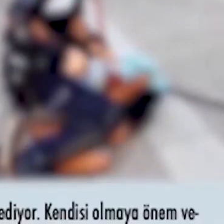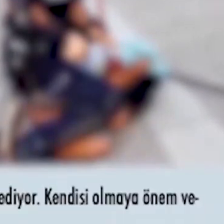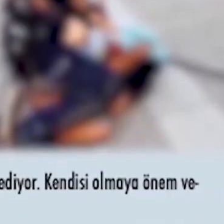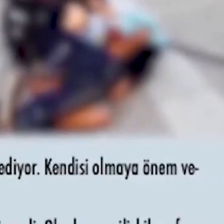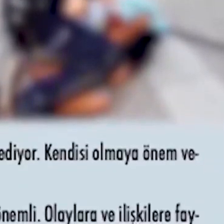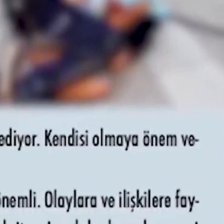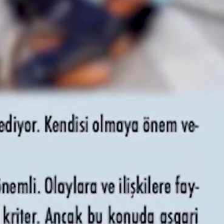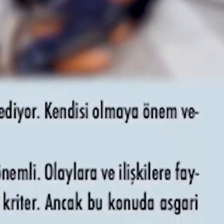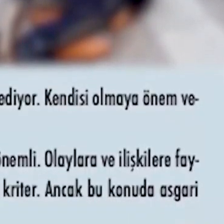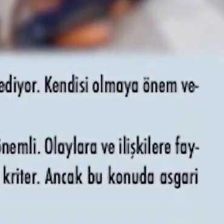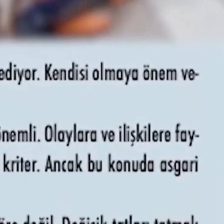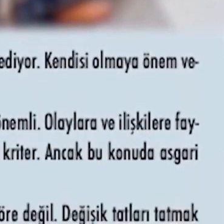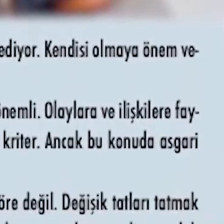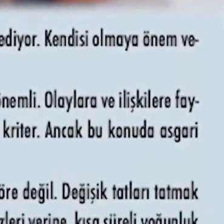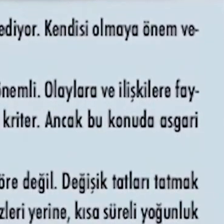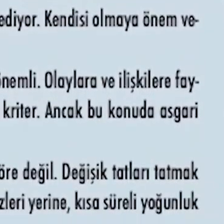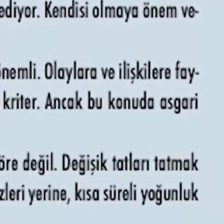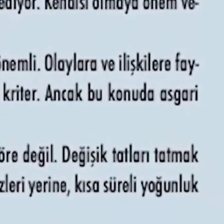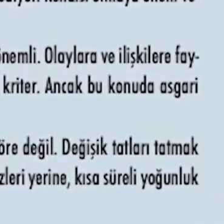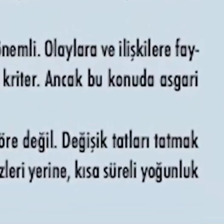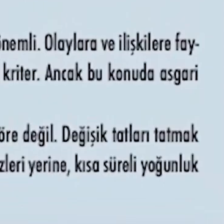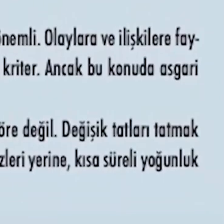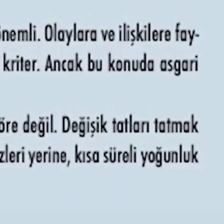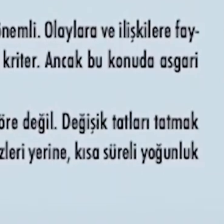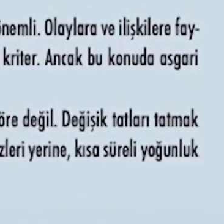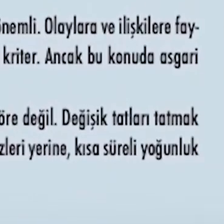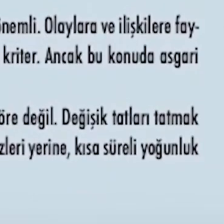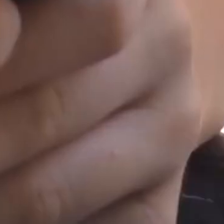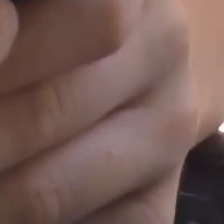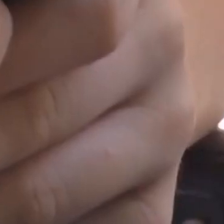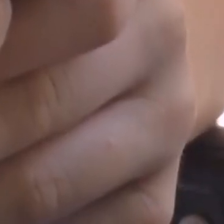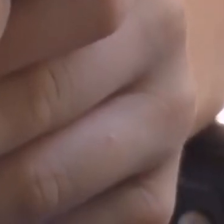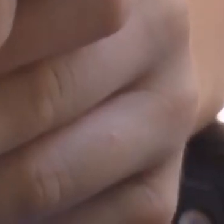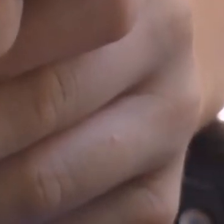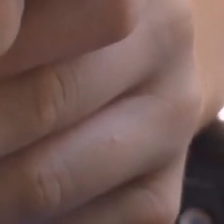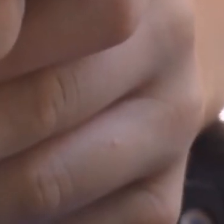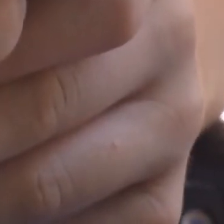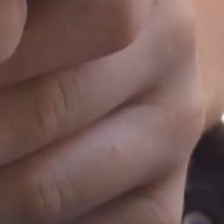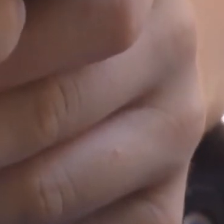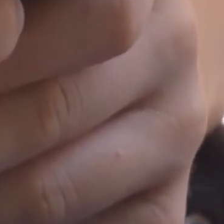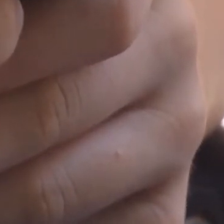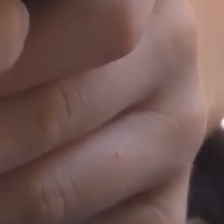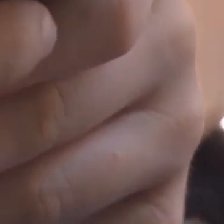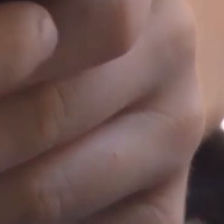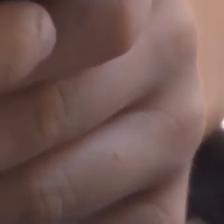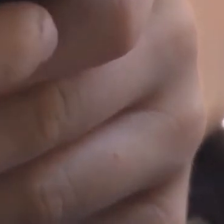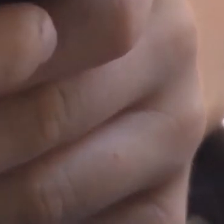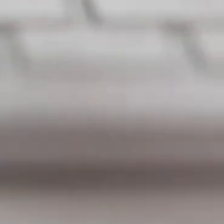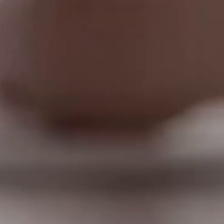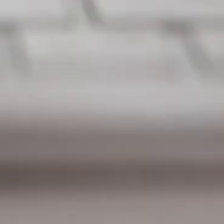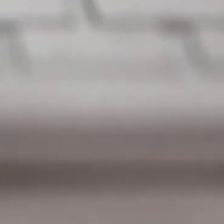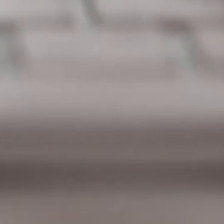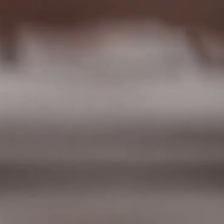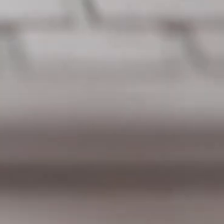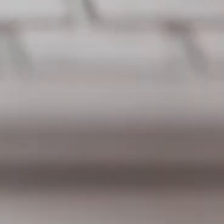faydacı, bireyci olarak adlandırılan gençliğin siyasetteki rolünü göstermektedir. Yeni araştırmalar, internetin gençlerin siyasete